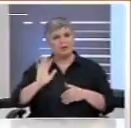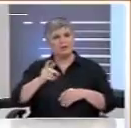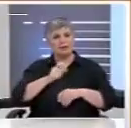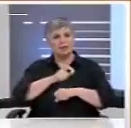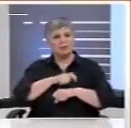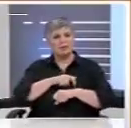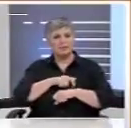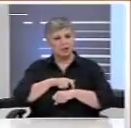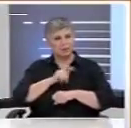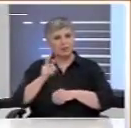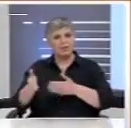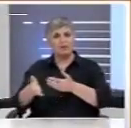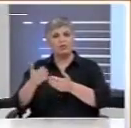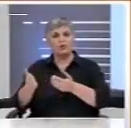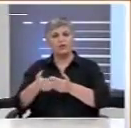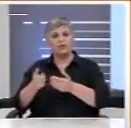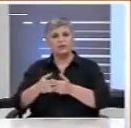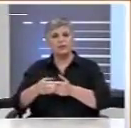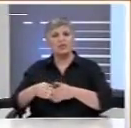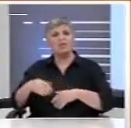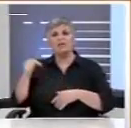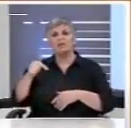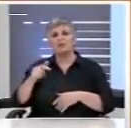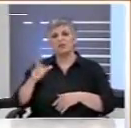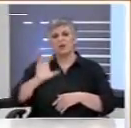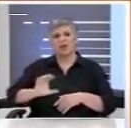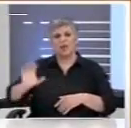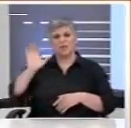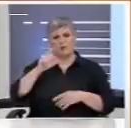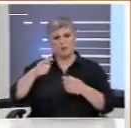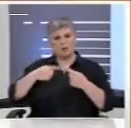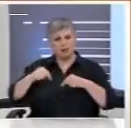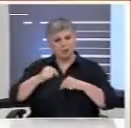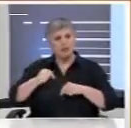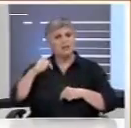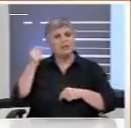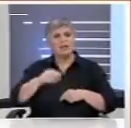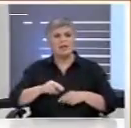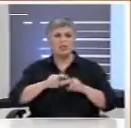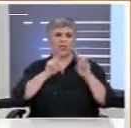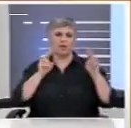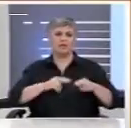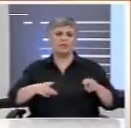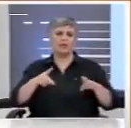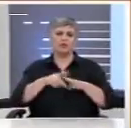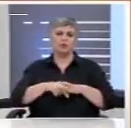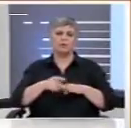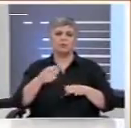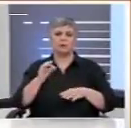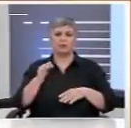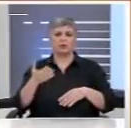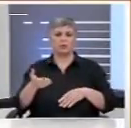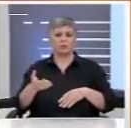Μάριο Ντράγκη και την Εκουτού να μας βάλει και στο QE, όχι σύντομα, αλλά θα μπούμε γι' αυτό το